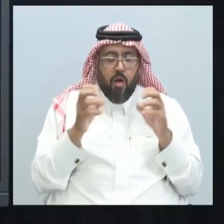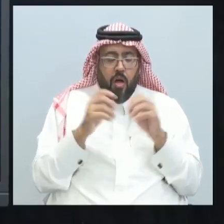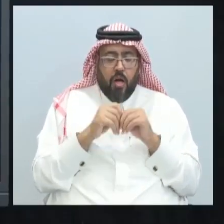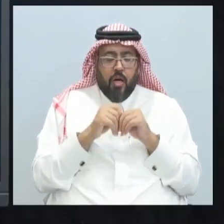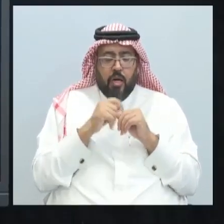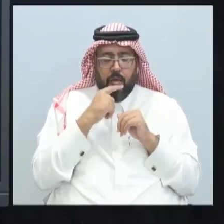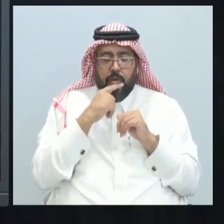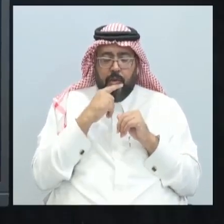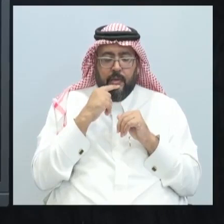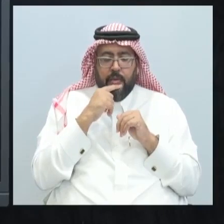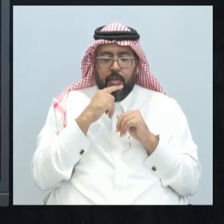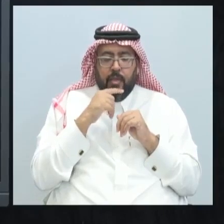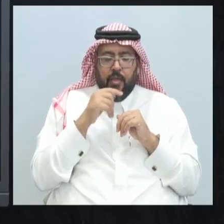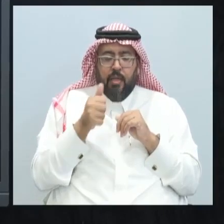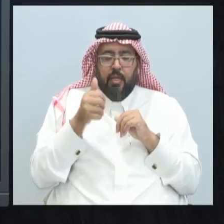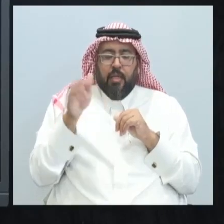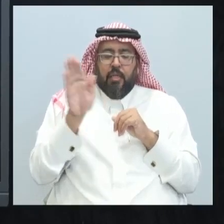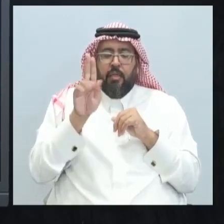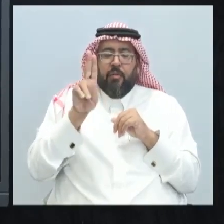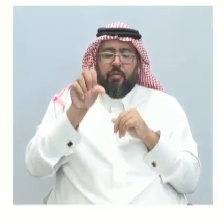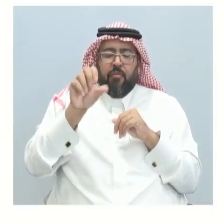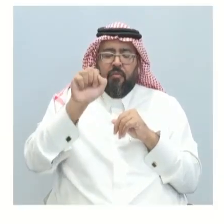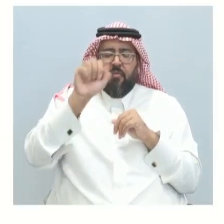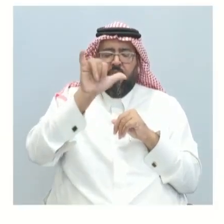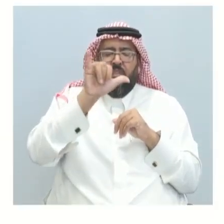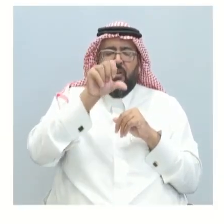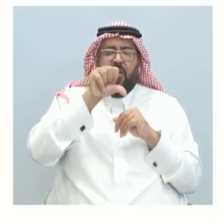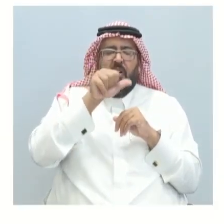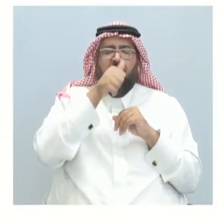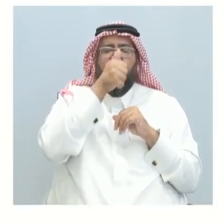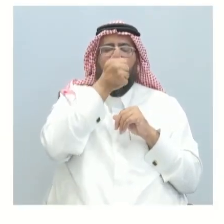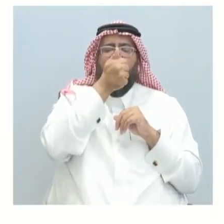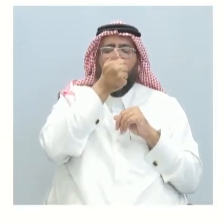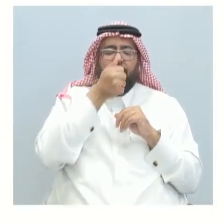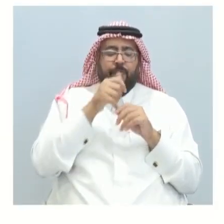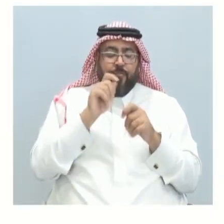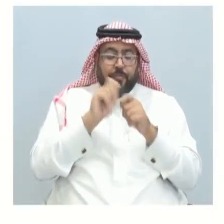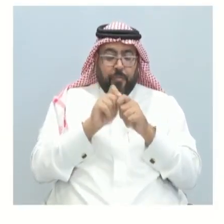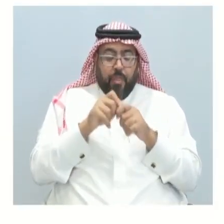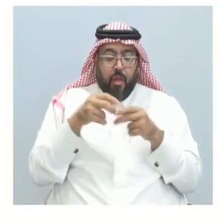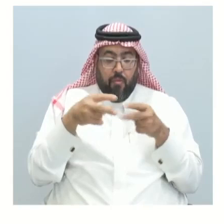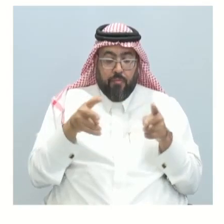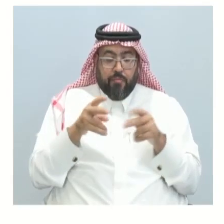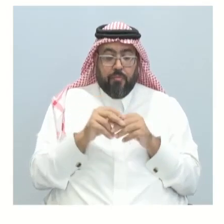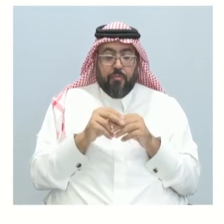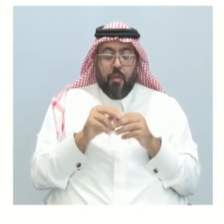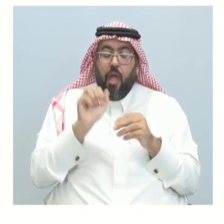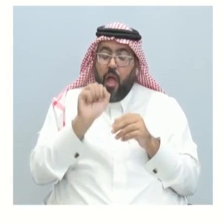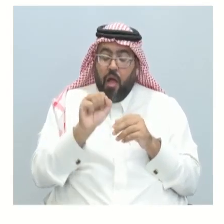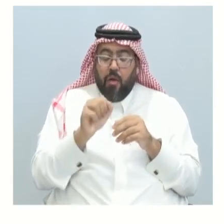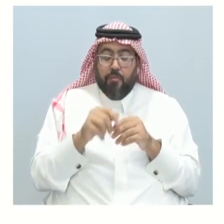ابن عباس رضي الله عنه استوصوا اي اقبلوا الوصيه في القيام بماذا في القيام